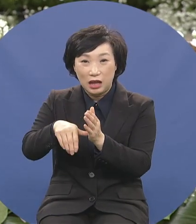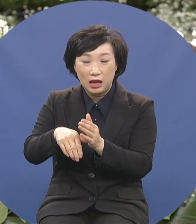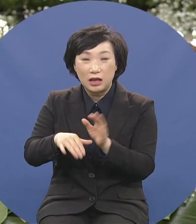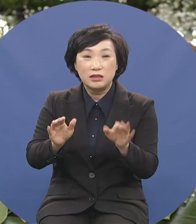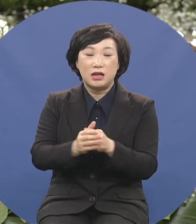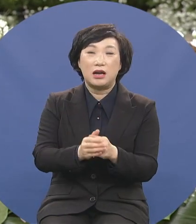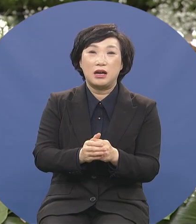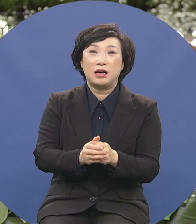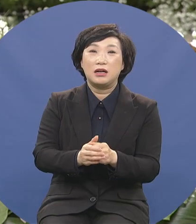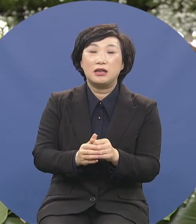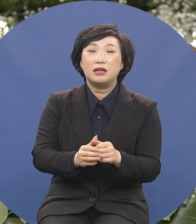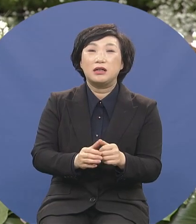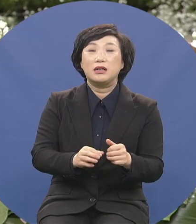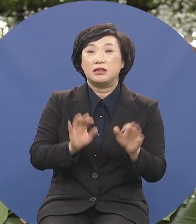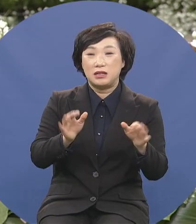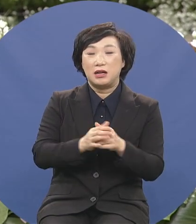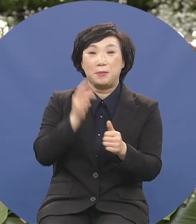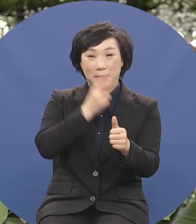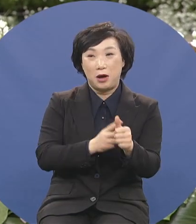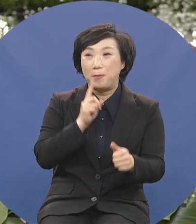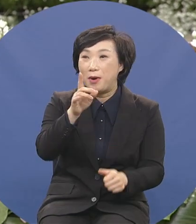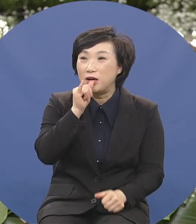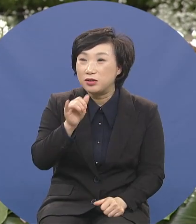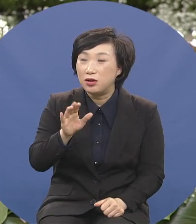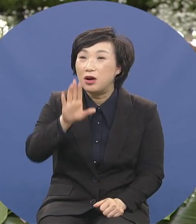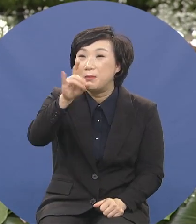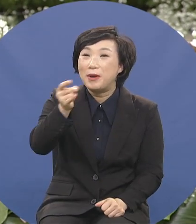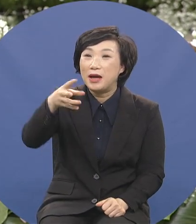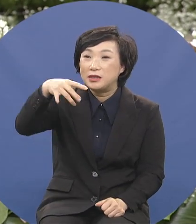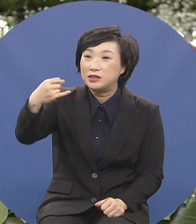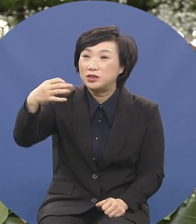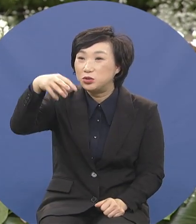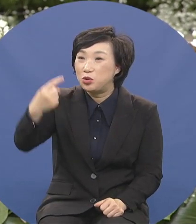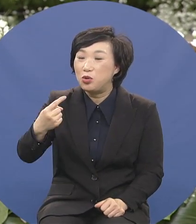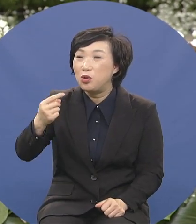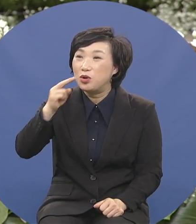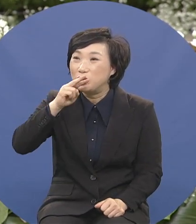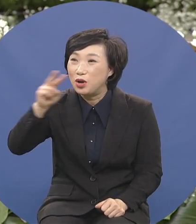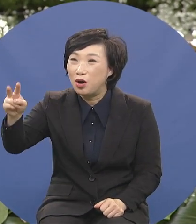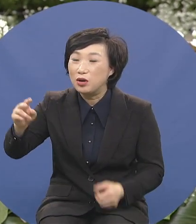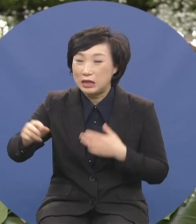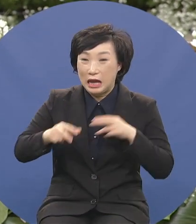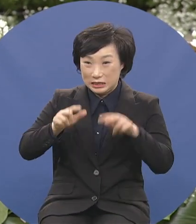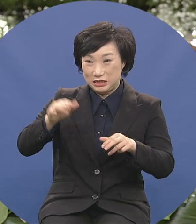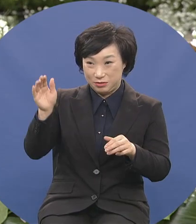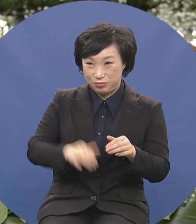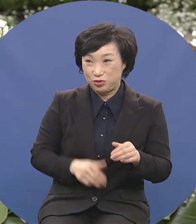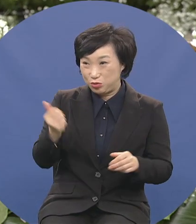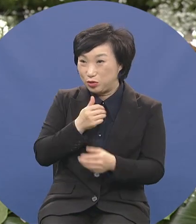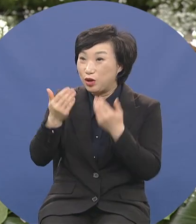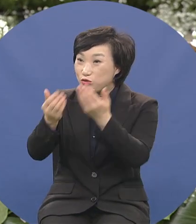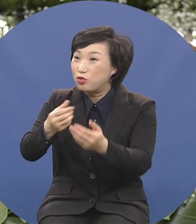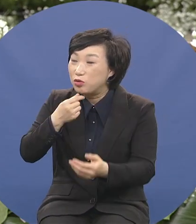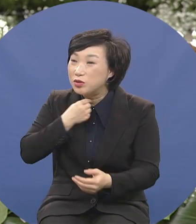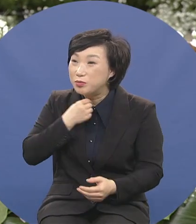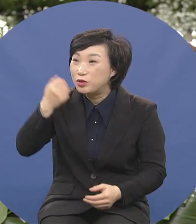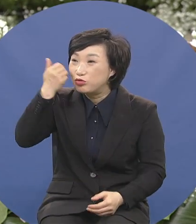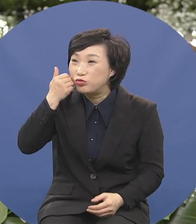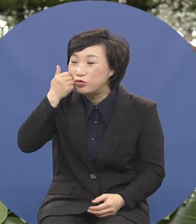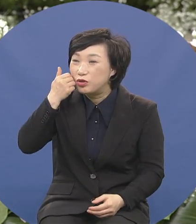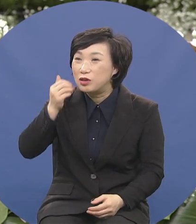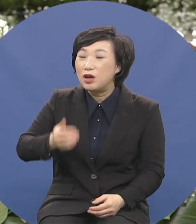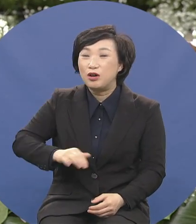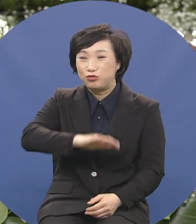지금 말하고자 하는 것은 우리 선지자부터 말했던 선지자 때부터 말했던 그 구세주